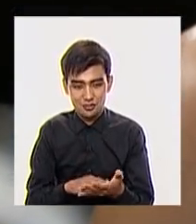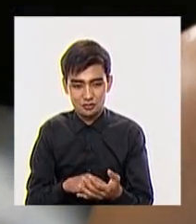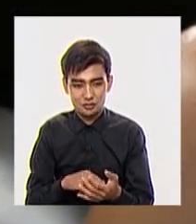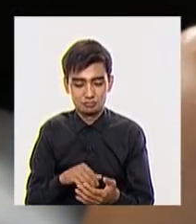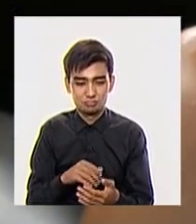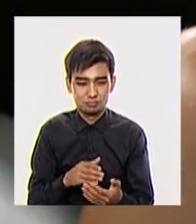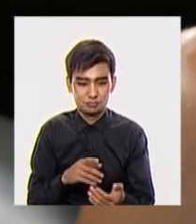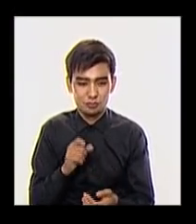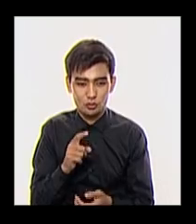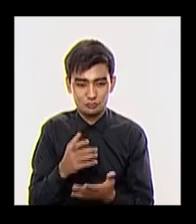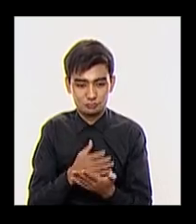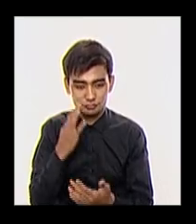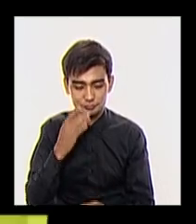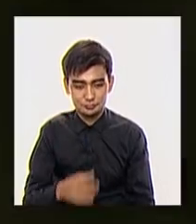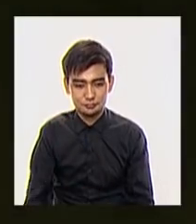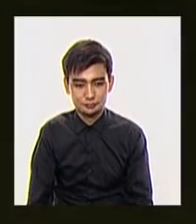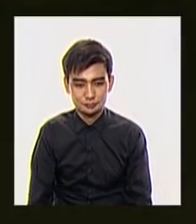пробивать путь к медалям.